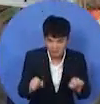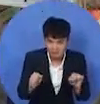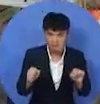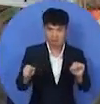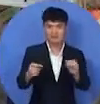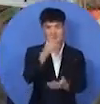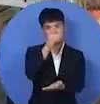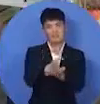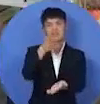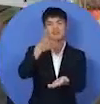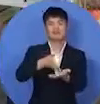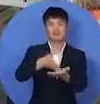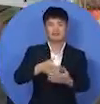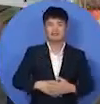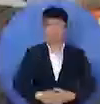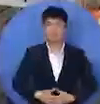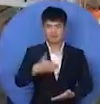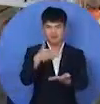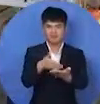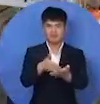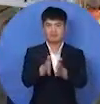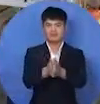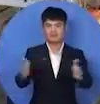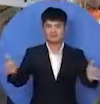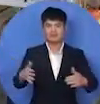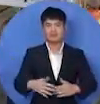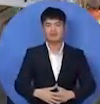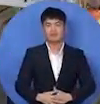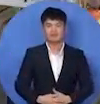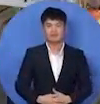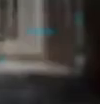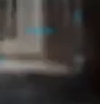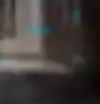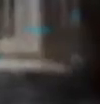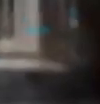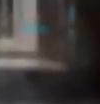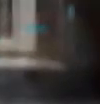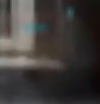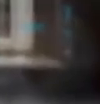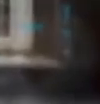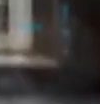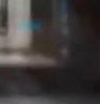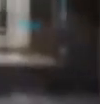시청자 여러분 안녕하십니까? 천안 뉴스입니다. 뉴스 시작하겠습니다.